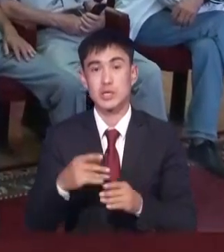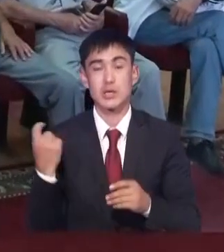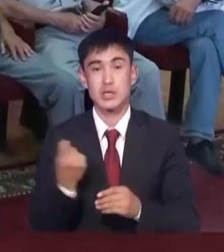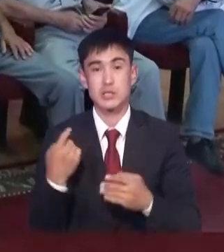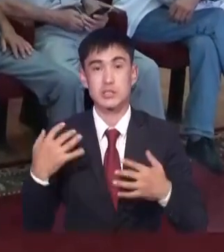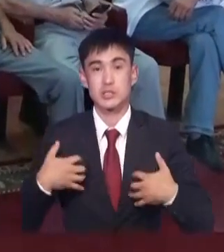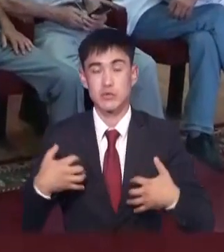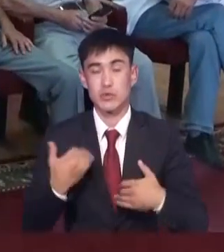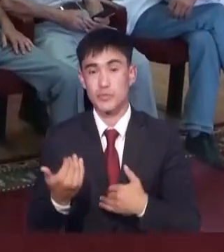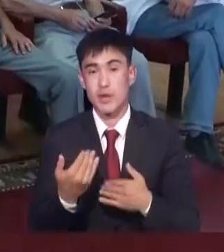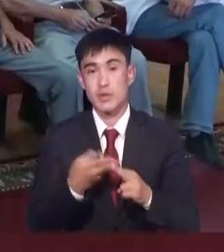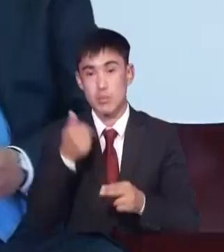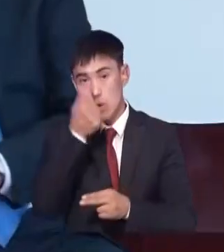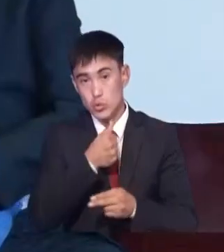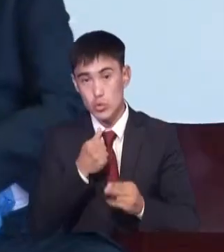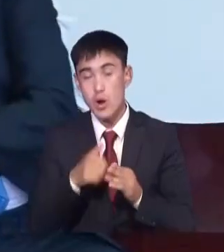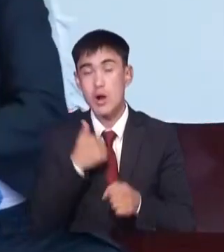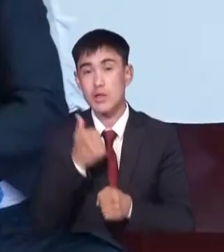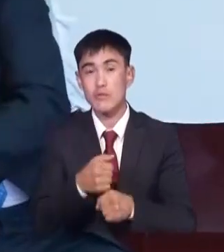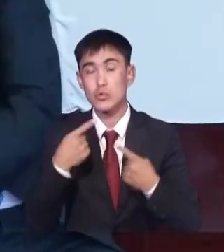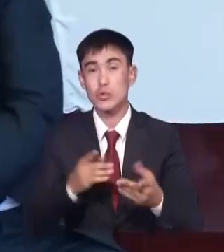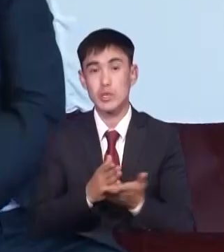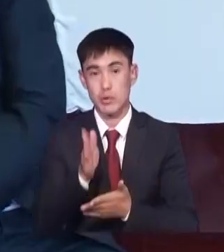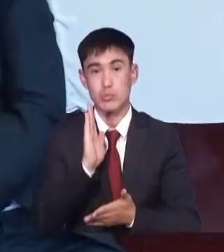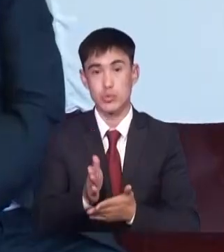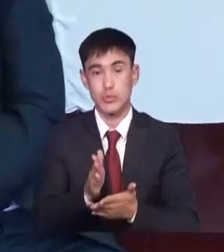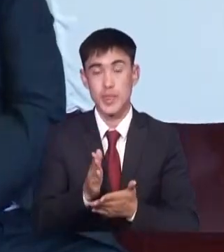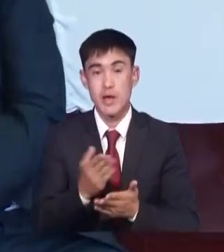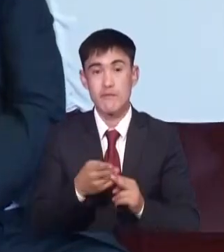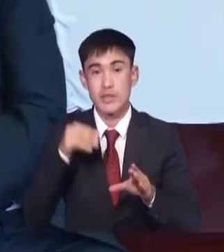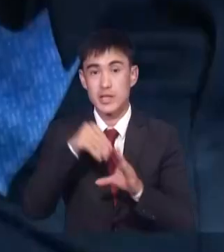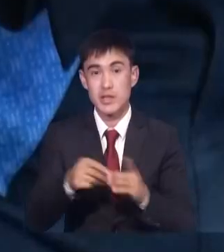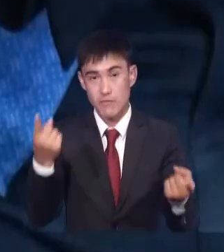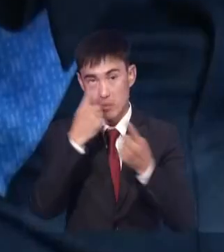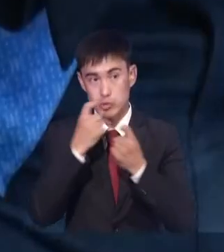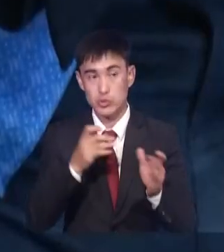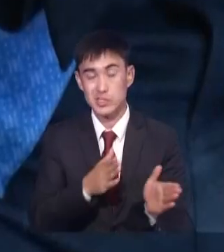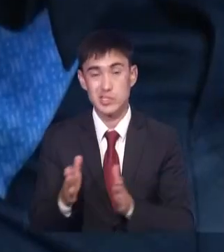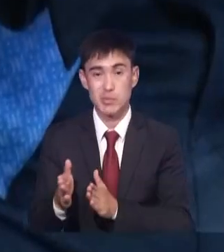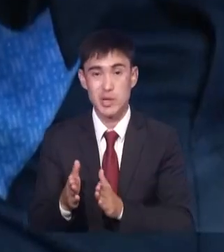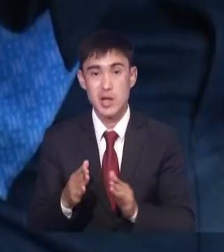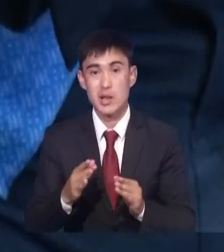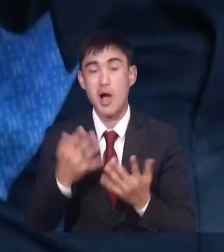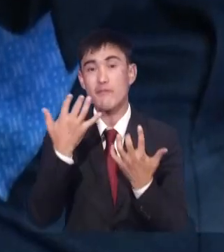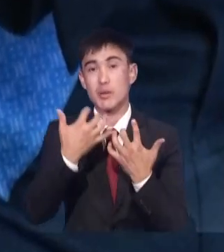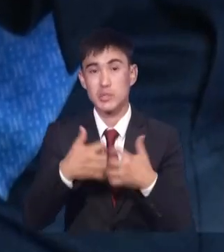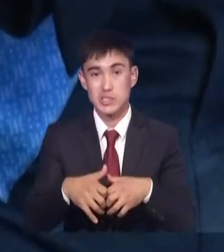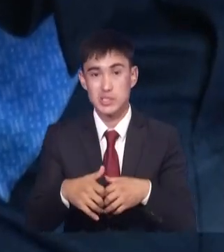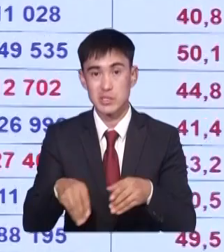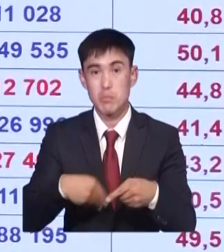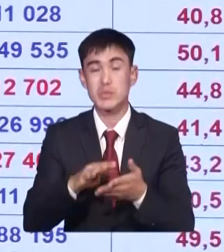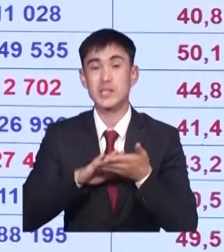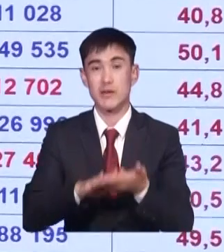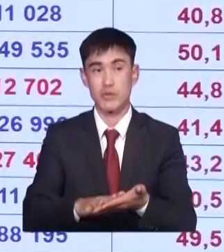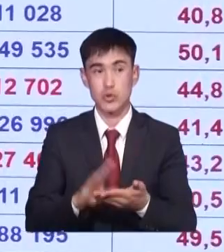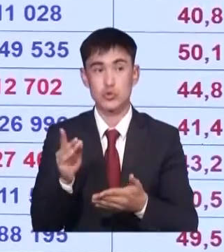животноводство. В этом году предполагается приоритетность других отраслей, а также внедрение информационной системы для автоматизации подачи